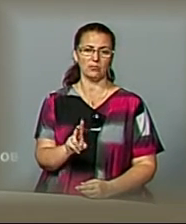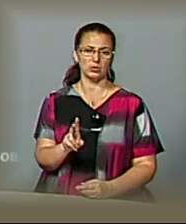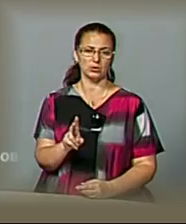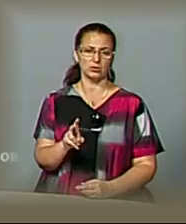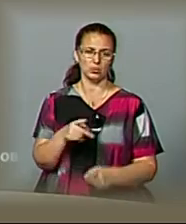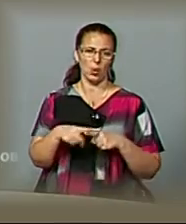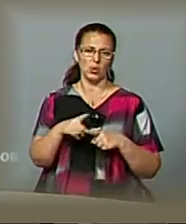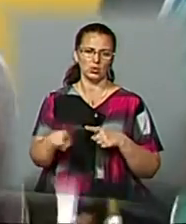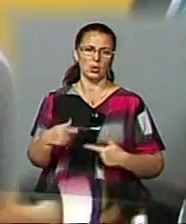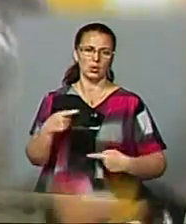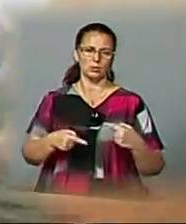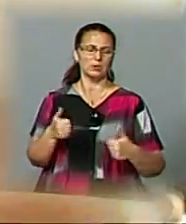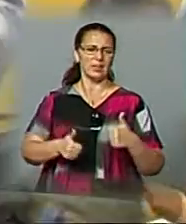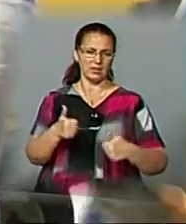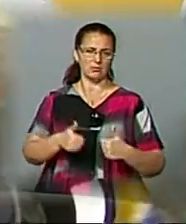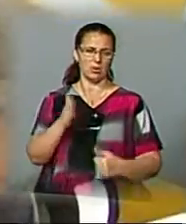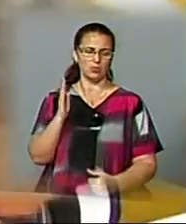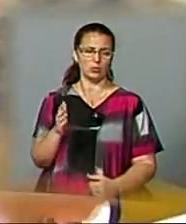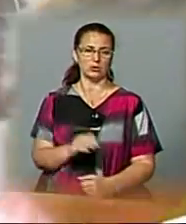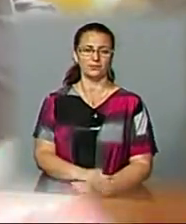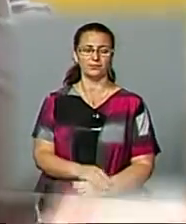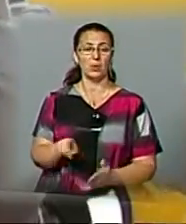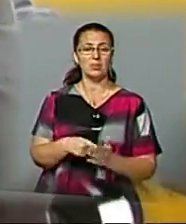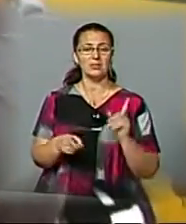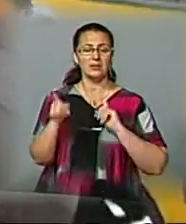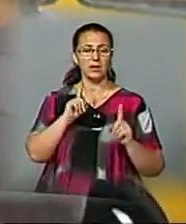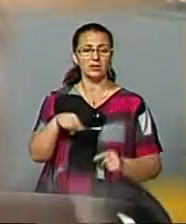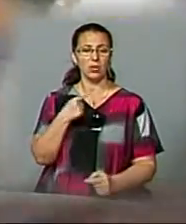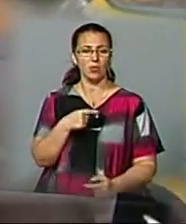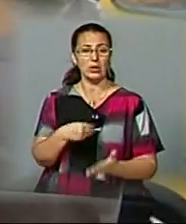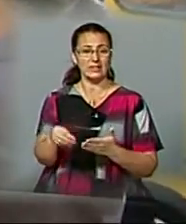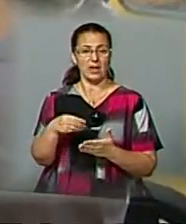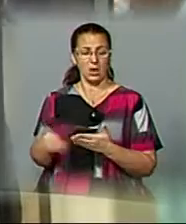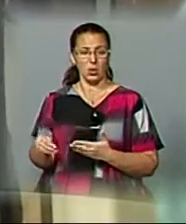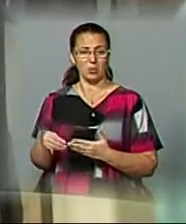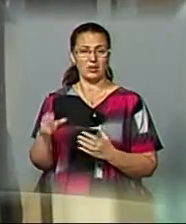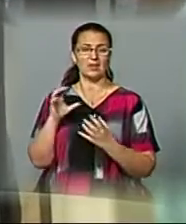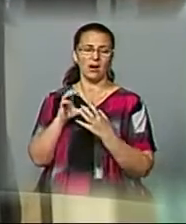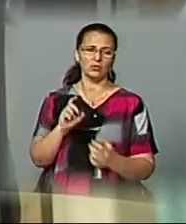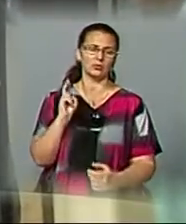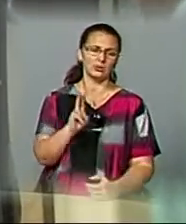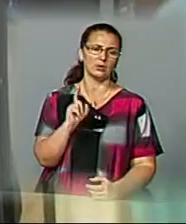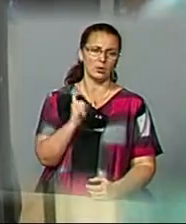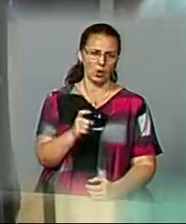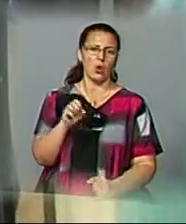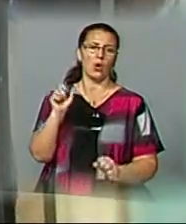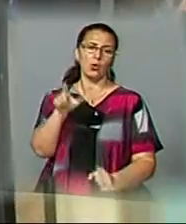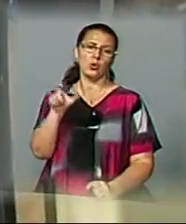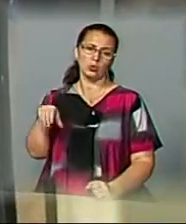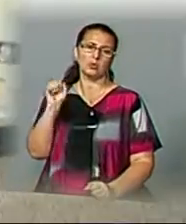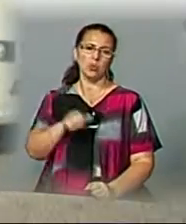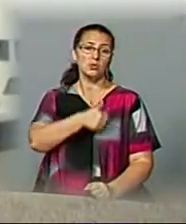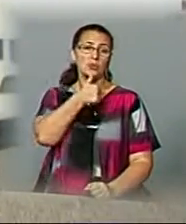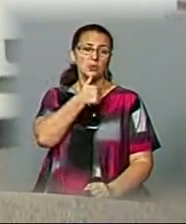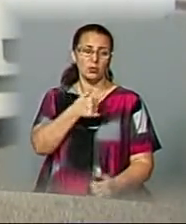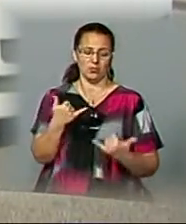незабаром оголоситься тендер. Також у міській раді кажуть, що закуплений транспорт пасажири зможуть випробувати вже цього року, але коли точніше, не